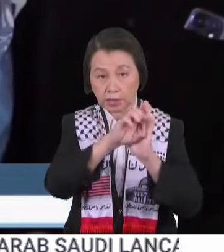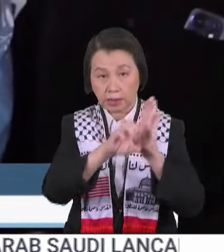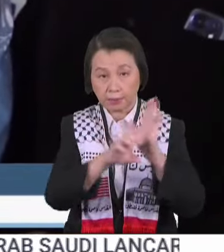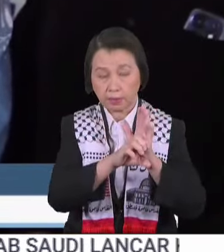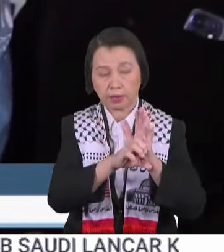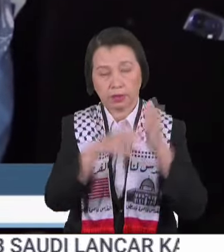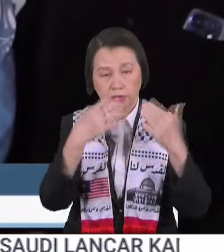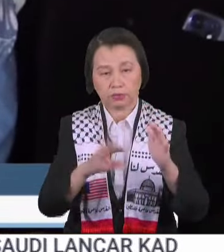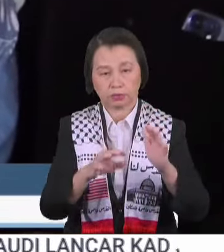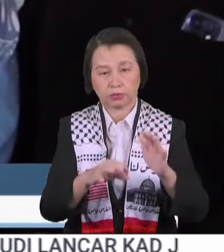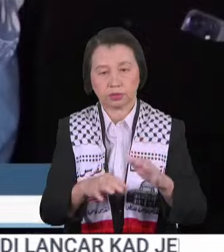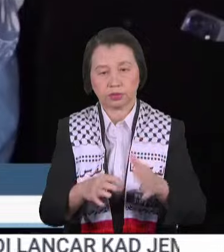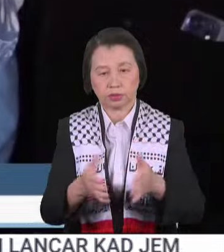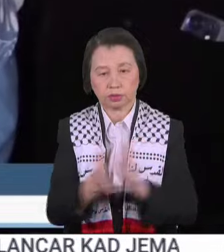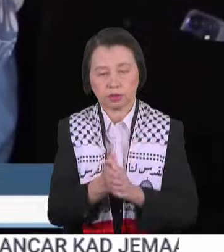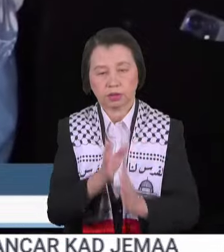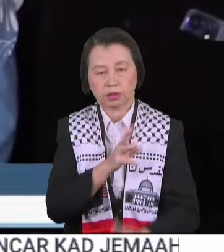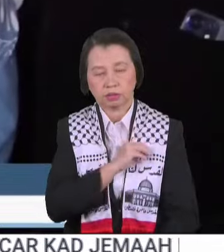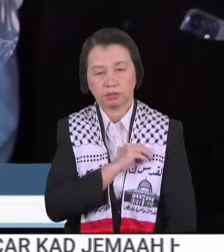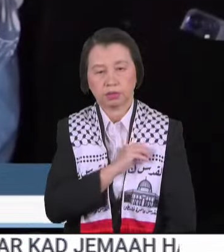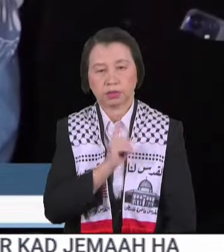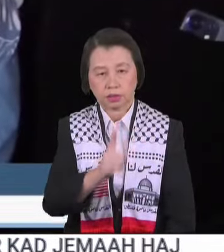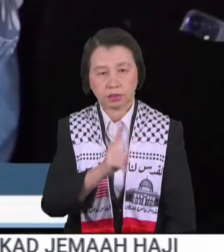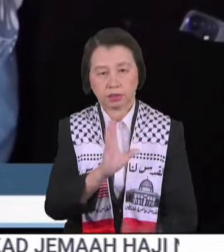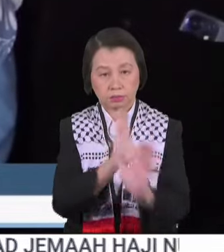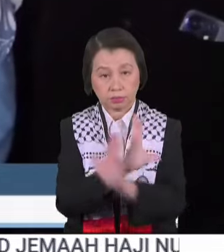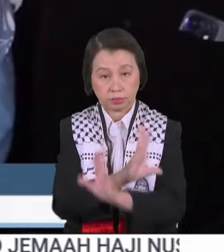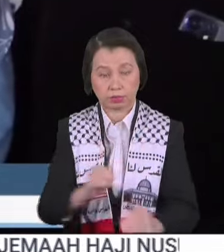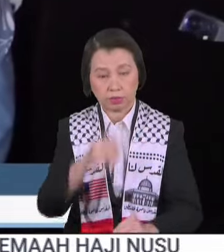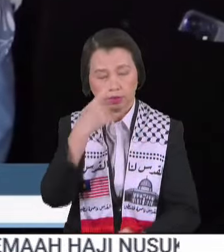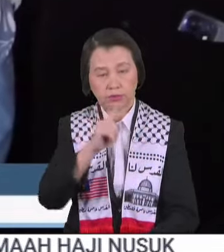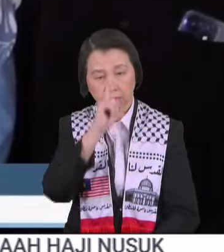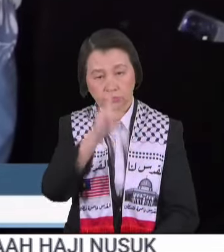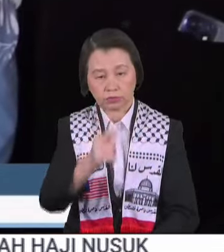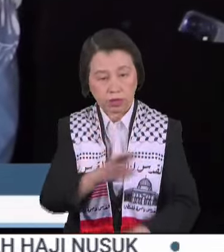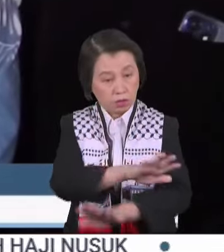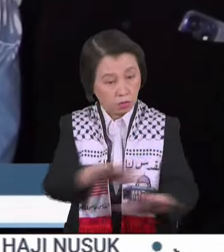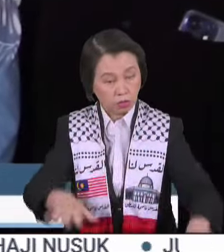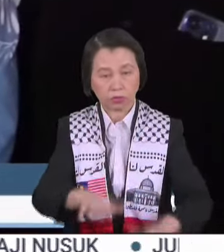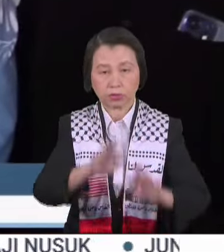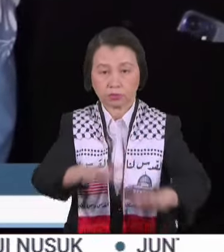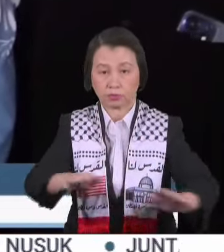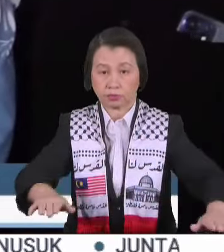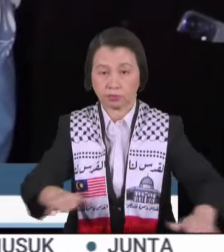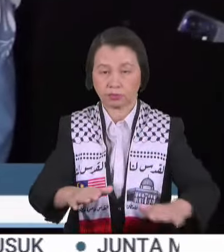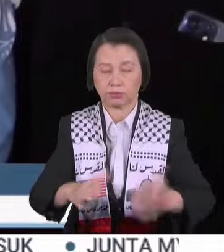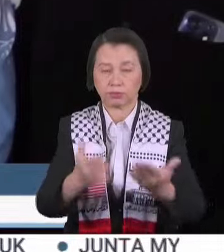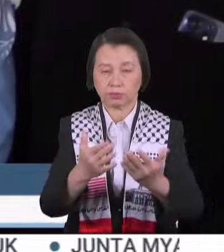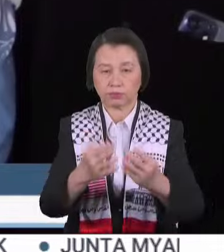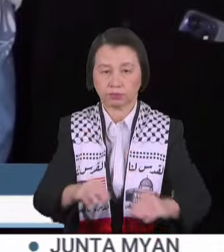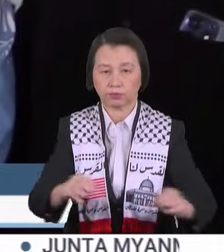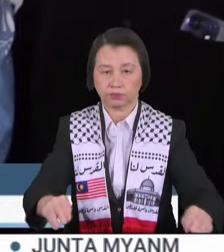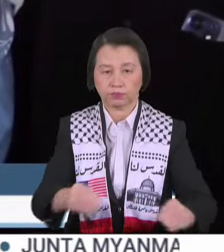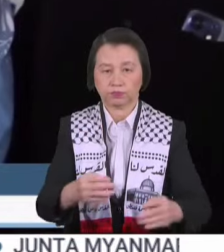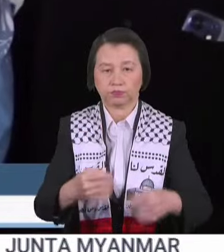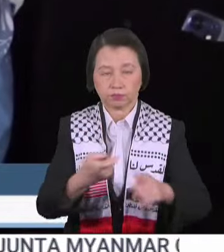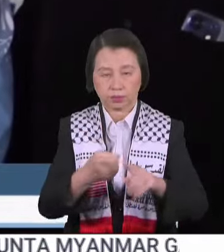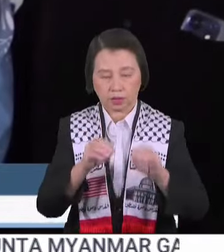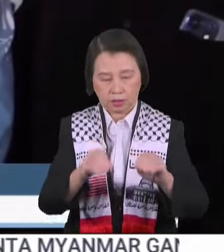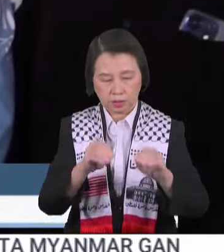telah ditentukan oleh Majlis Islam Sarawak untuk memastikan para pelajar ini yang lahir daripada sekolah ini